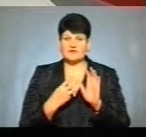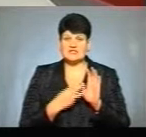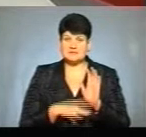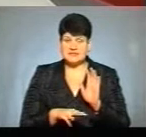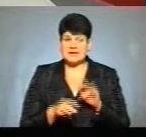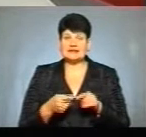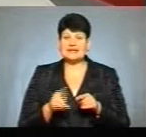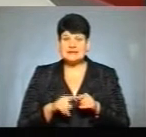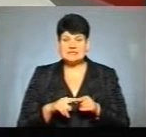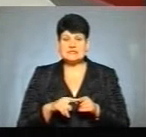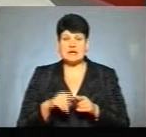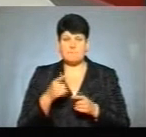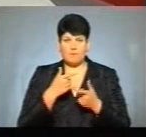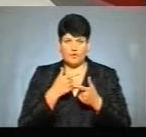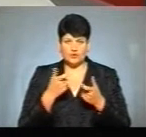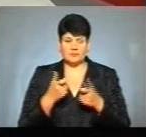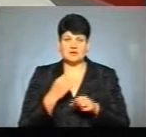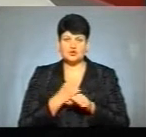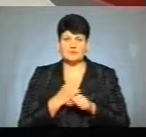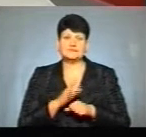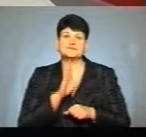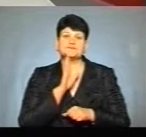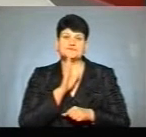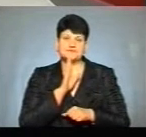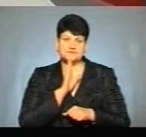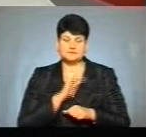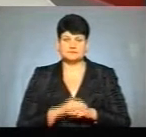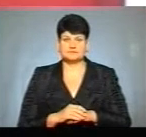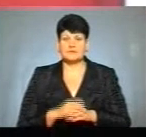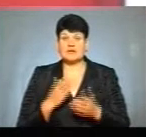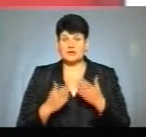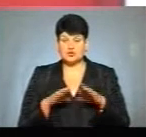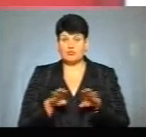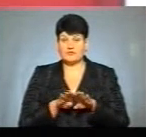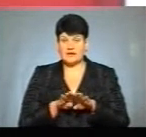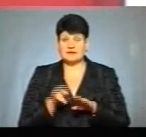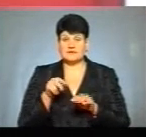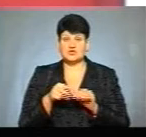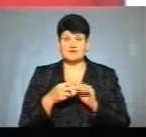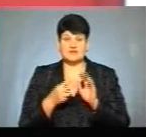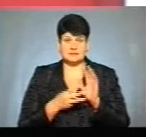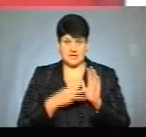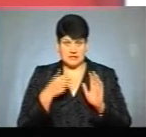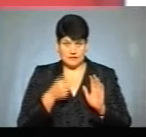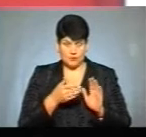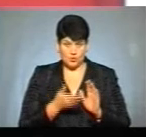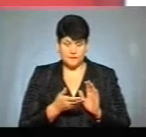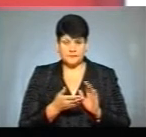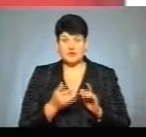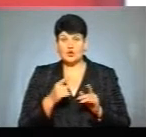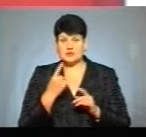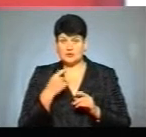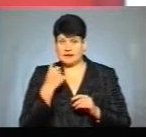3880 – це повідомлення, які здійснили особи жіночої статі. Якщо ж в порівнянні з 2018 роком, то за